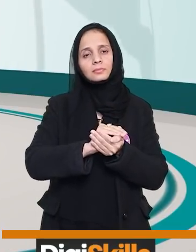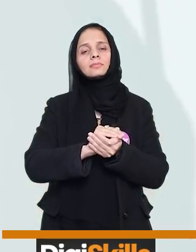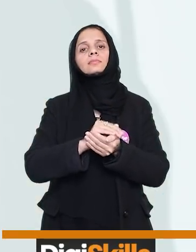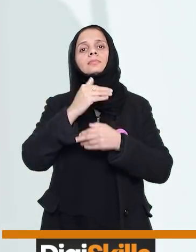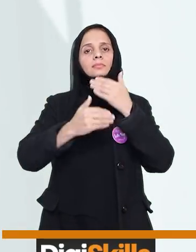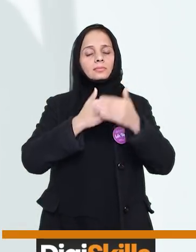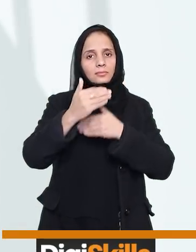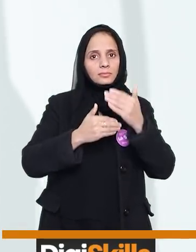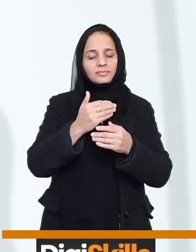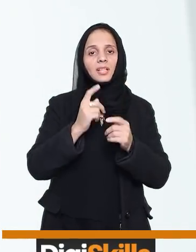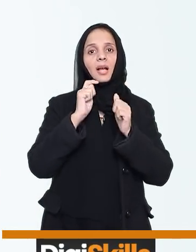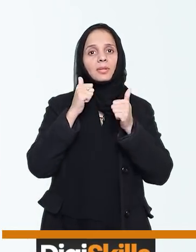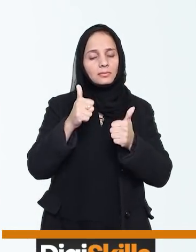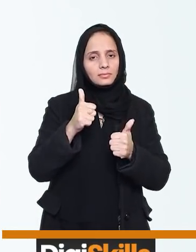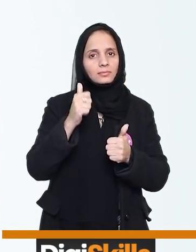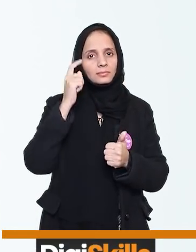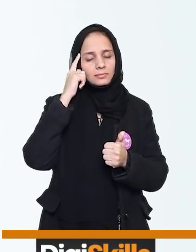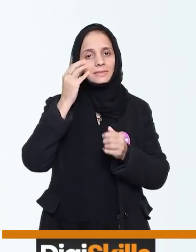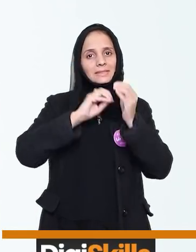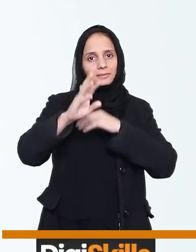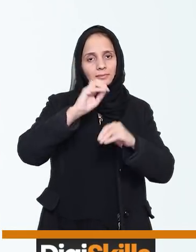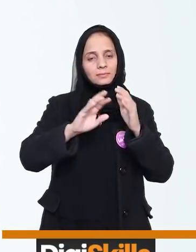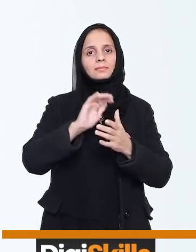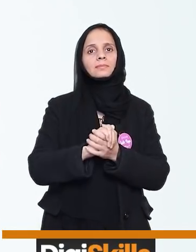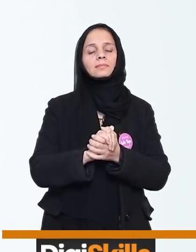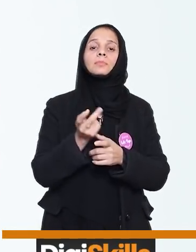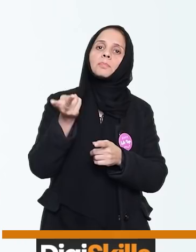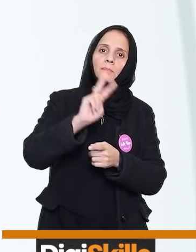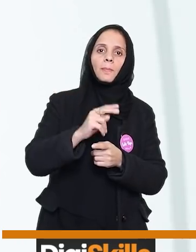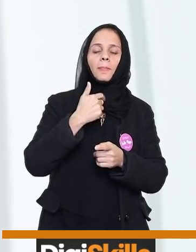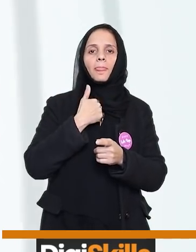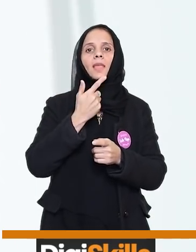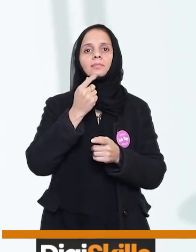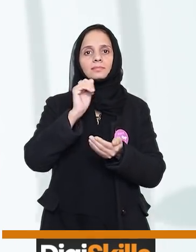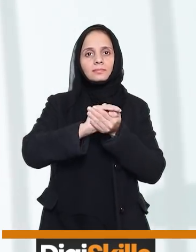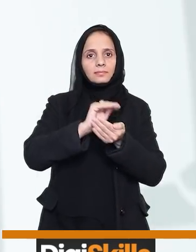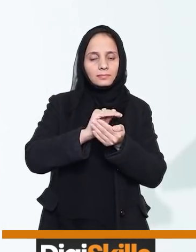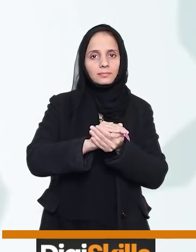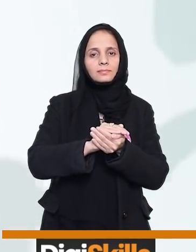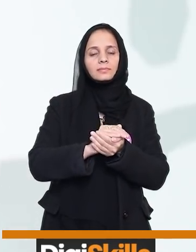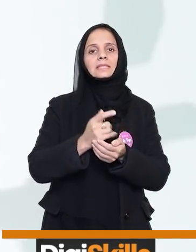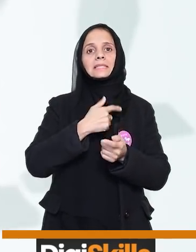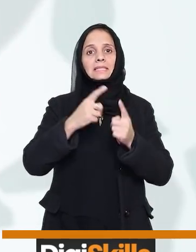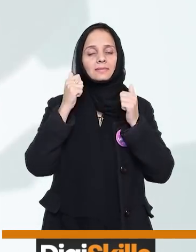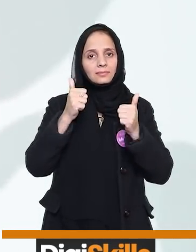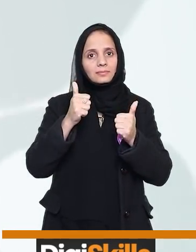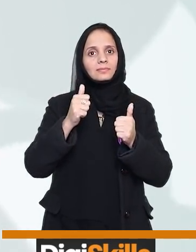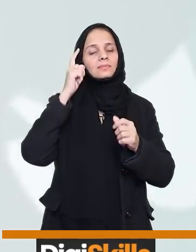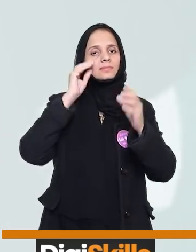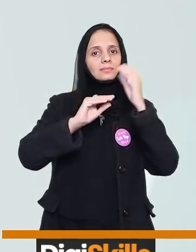گا، اتنا افیکٹولی جو ہے میں انویسٹمنٹس کروں گا، اینڈ دین بائی یوزنگ مائی سیونگز اینڈ